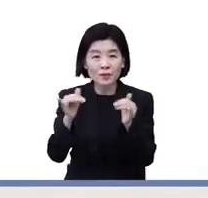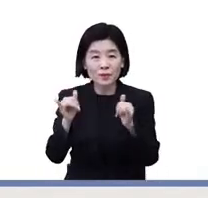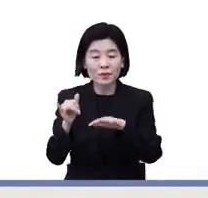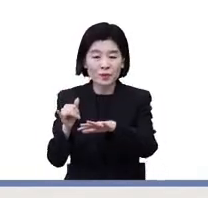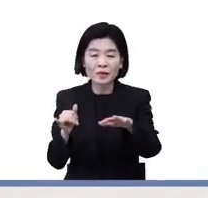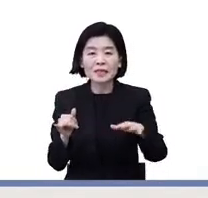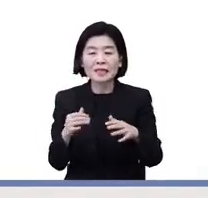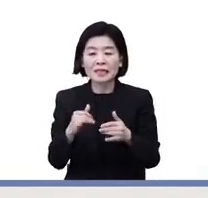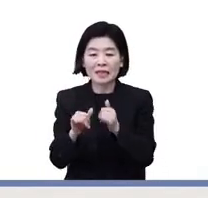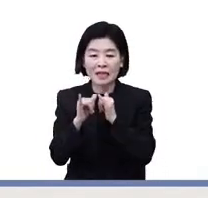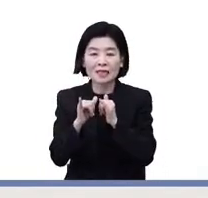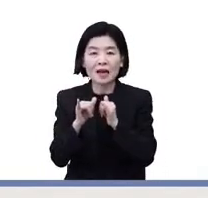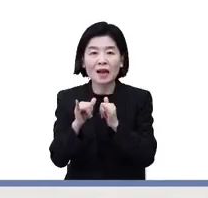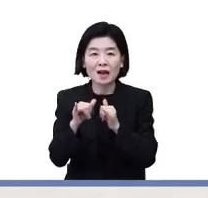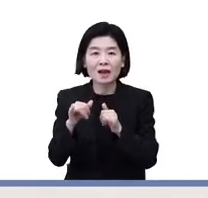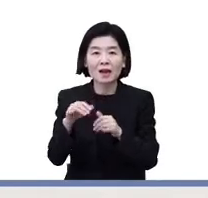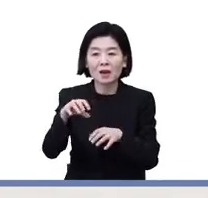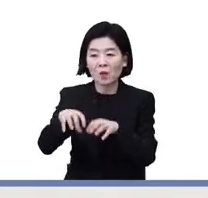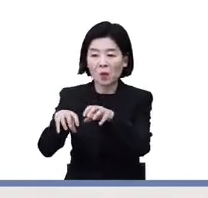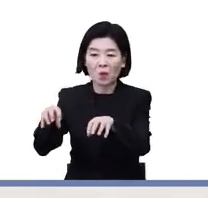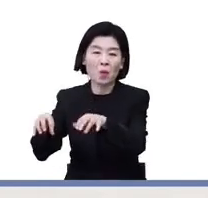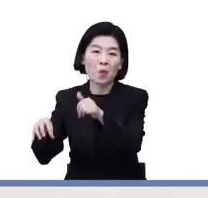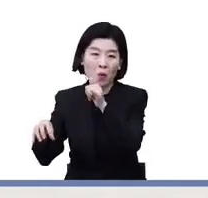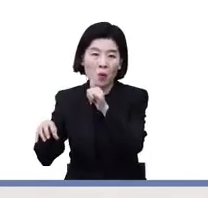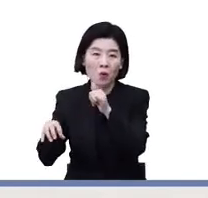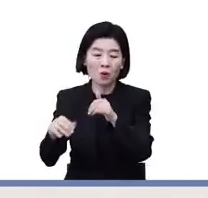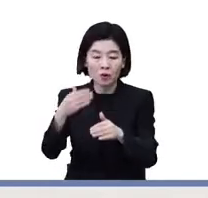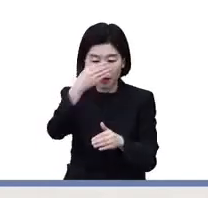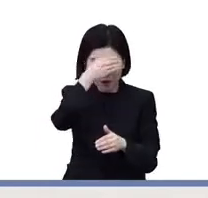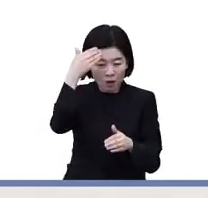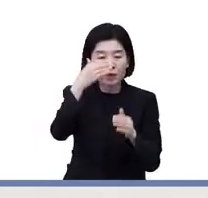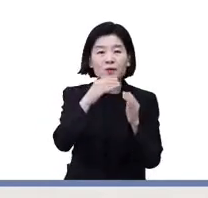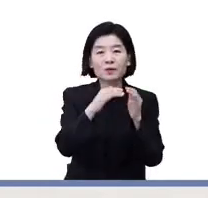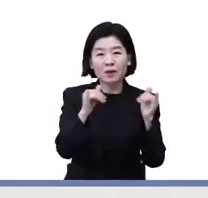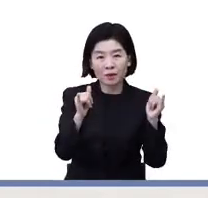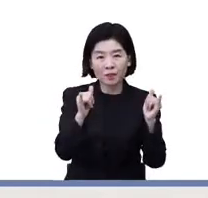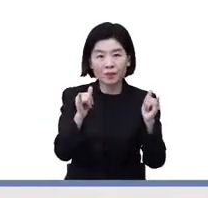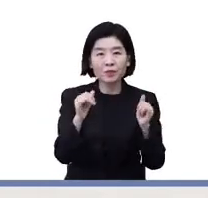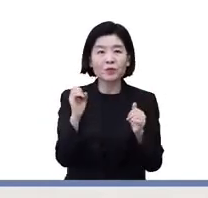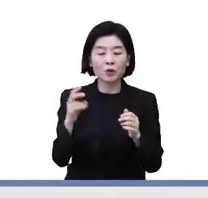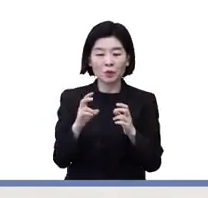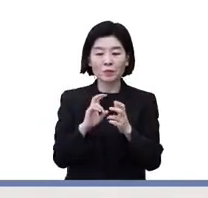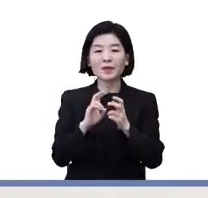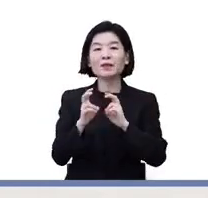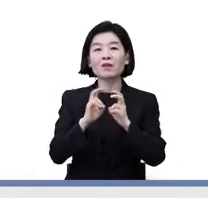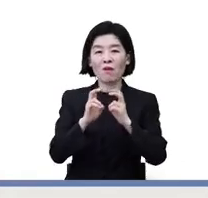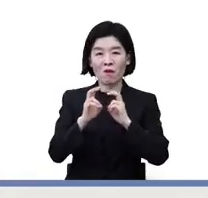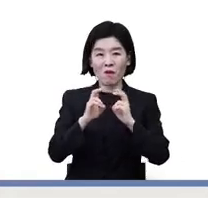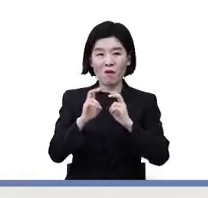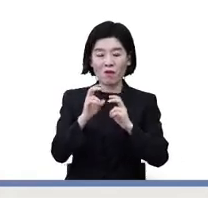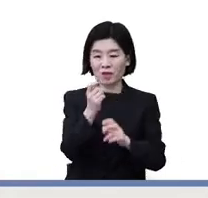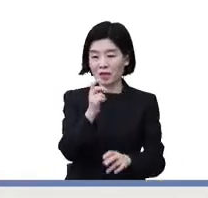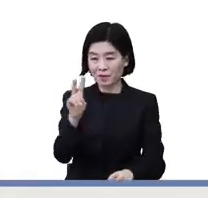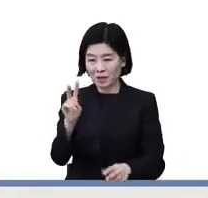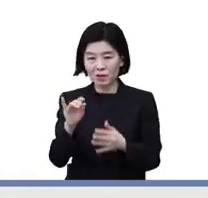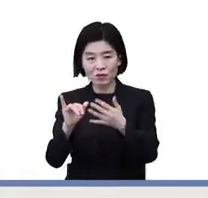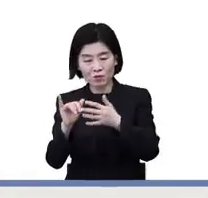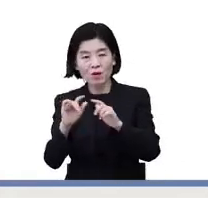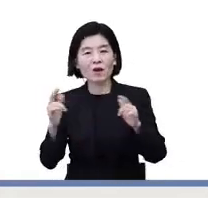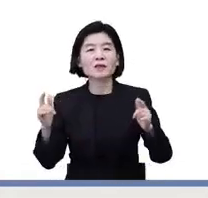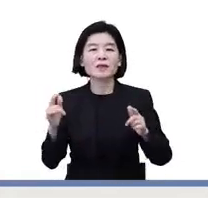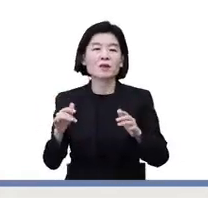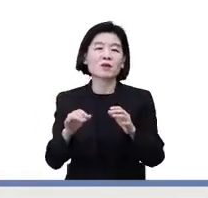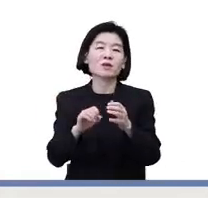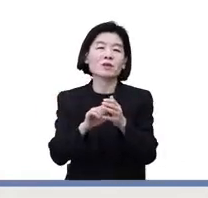특히 청소년 젊은 성인에서 두드러지는데, 밀집되는 현상, 또 미디어의 영향을 많이 받는 현상들이 있습니다.